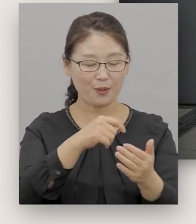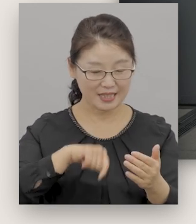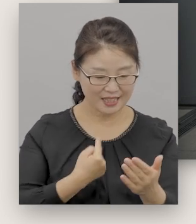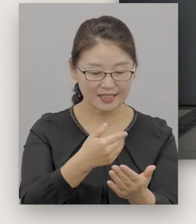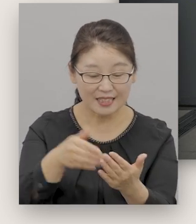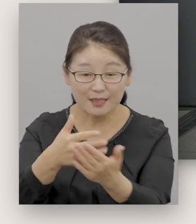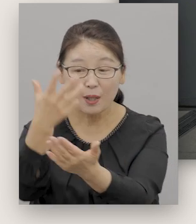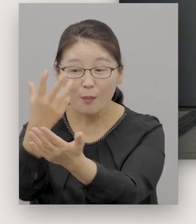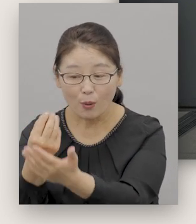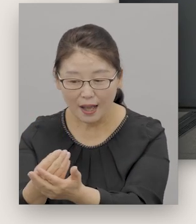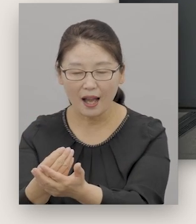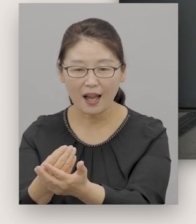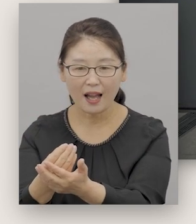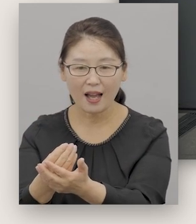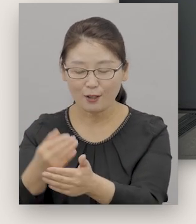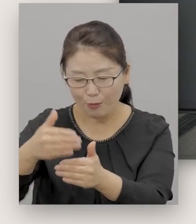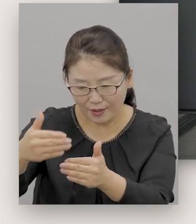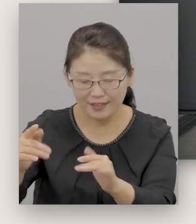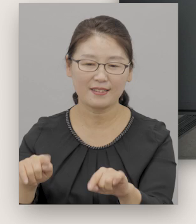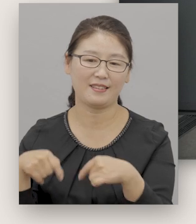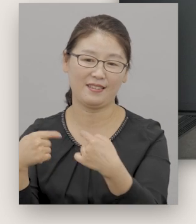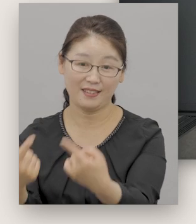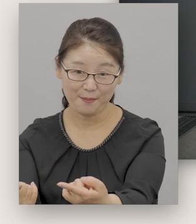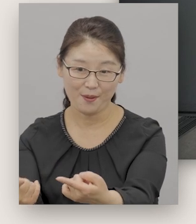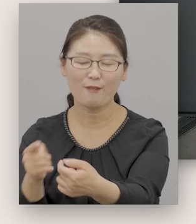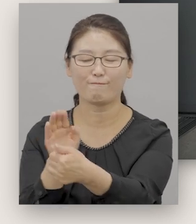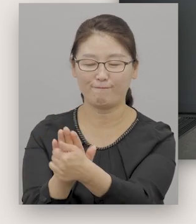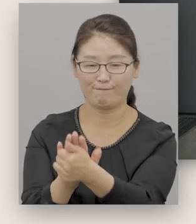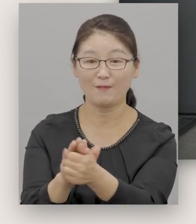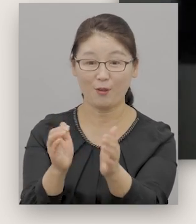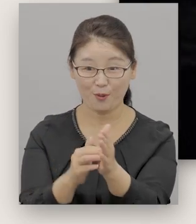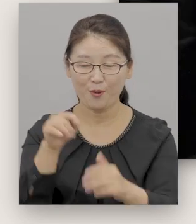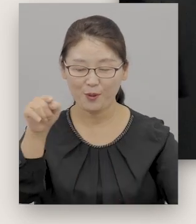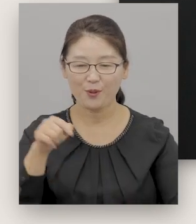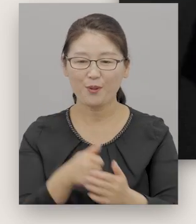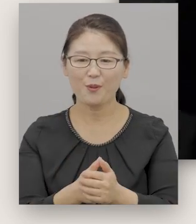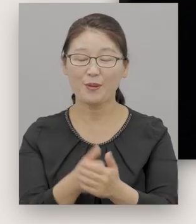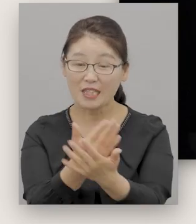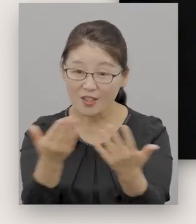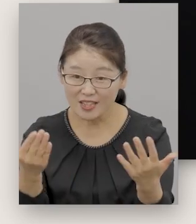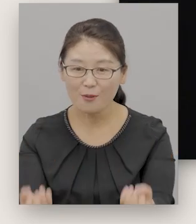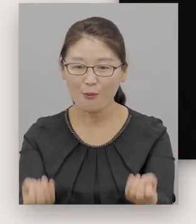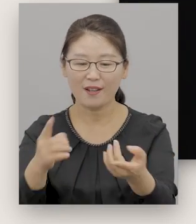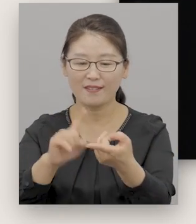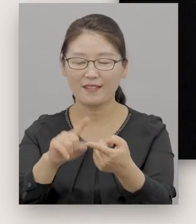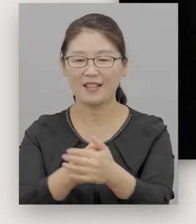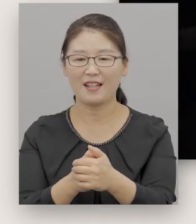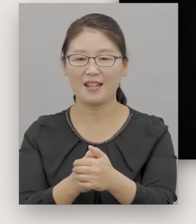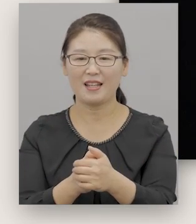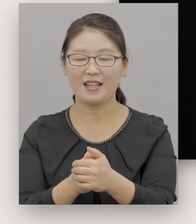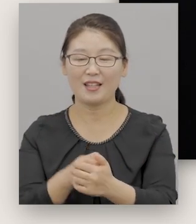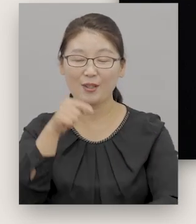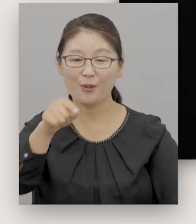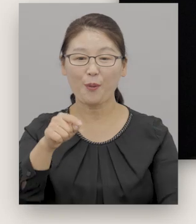모든 과정들에 관여를 하기도 했고, 이렇게 직접 포스터를 디자인하기도 했어요. 이 포스터 같은 경우는 이제 듀샹이